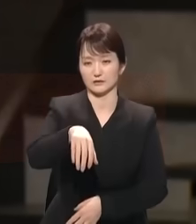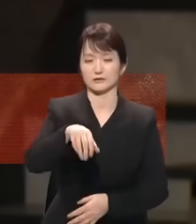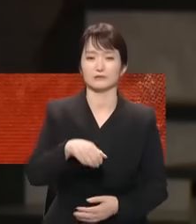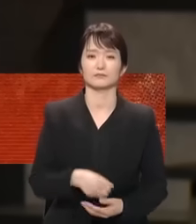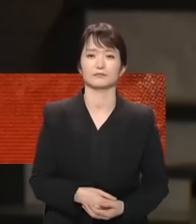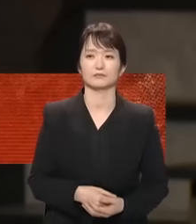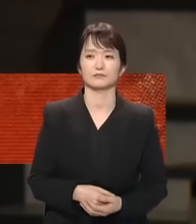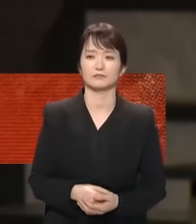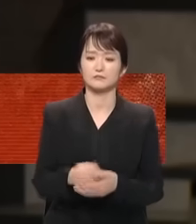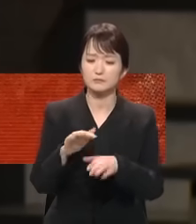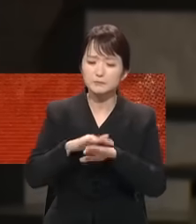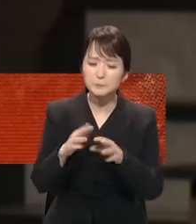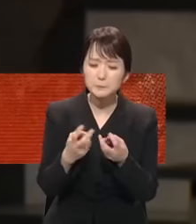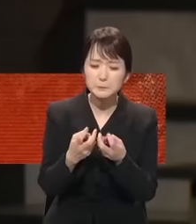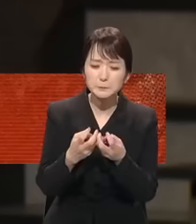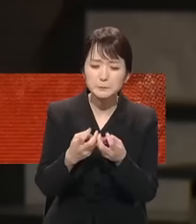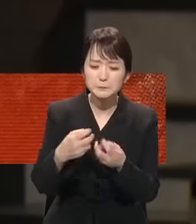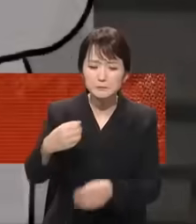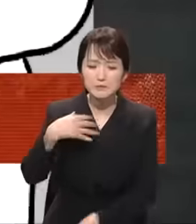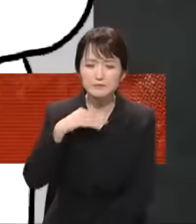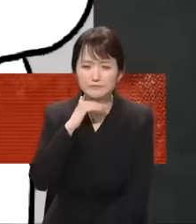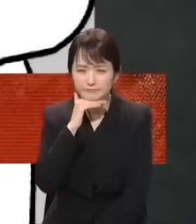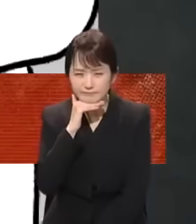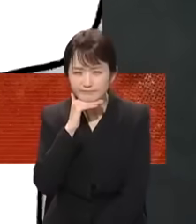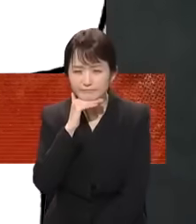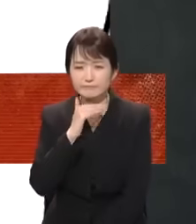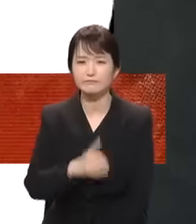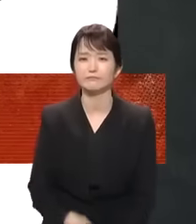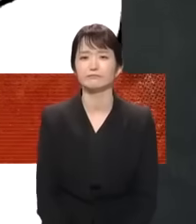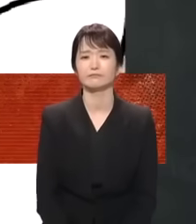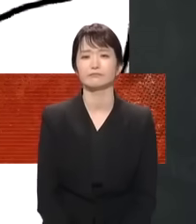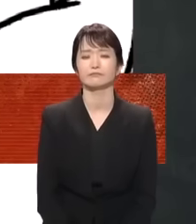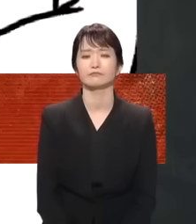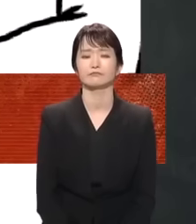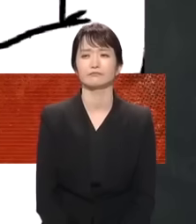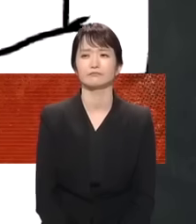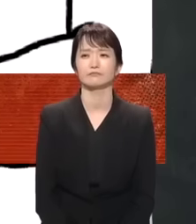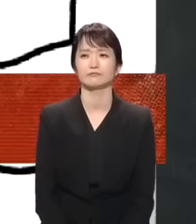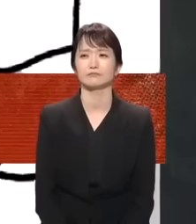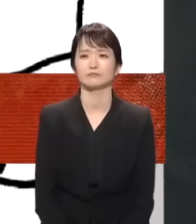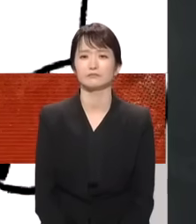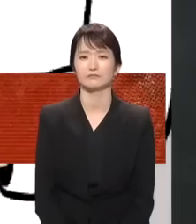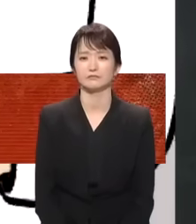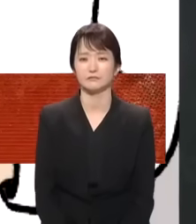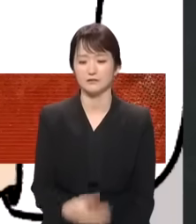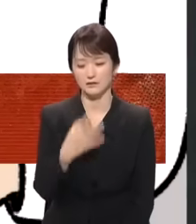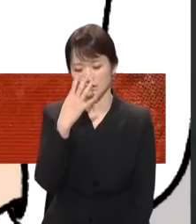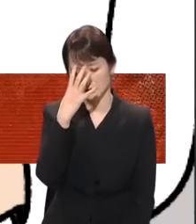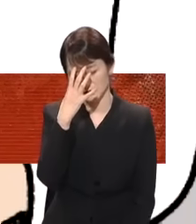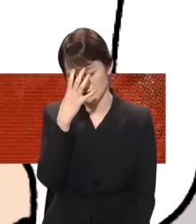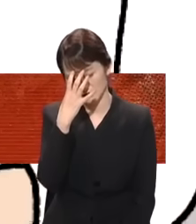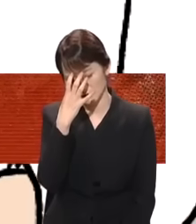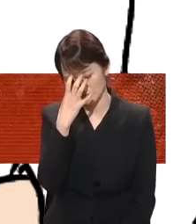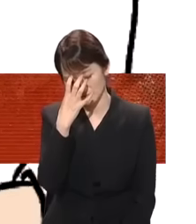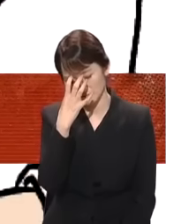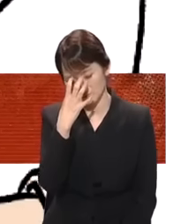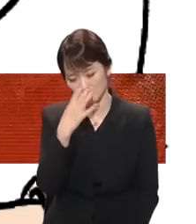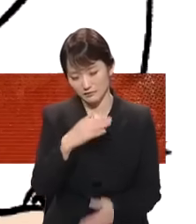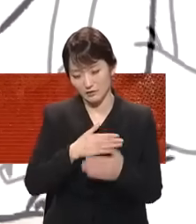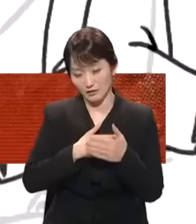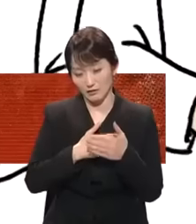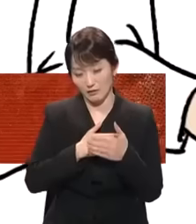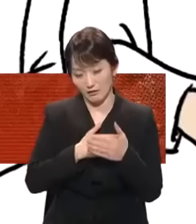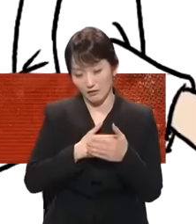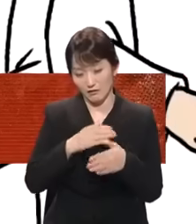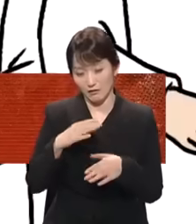그 해결책을 지금 기다리고 있는 그런 상황인 거 같은데 그 과정에서이 우울증이라는 공황장애 그리고 이제 어떤